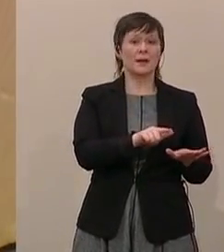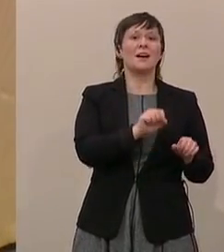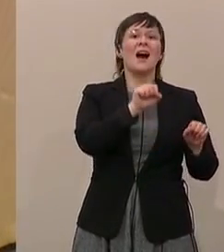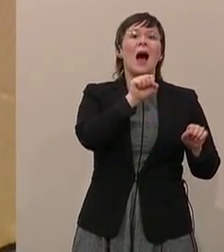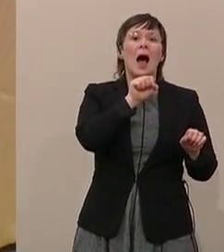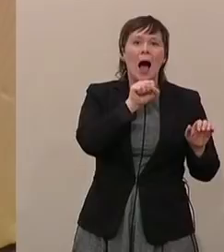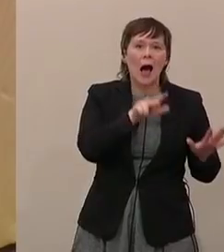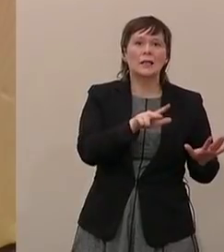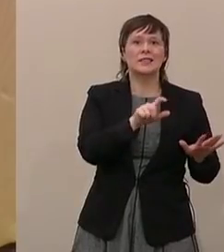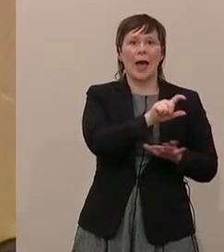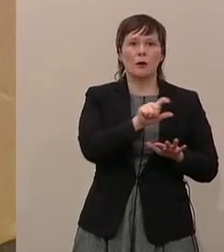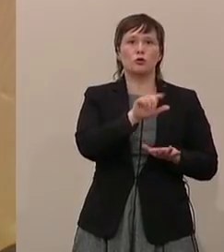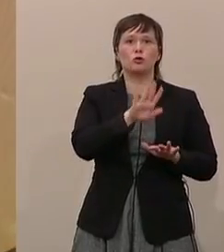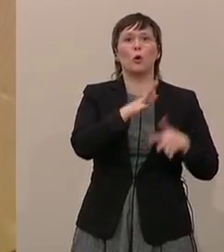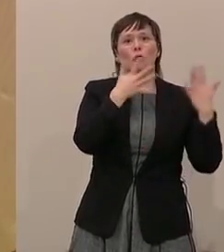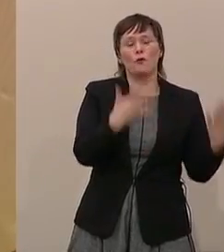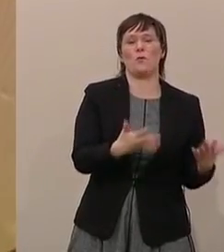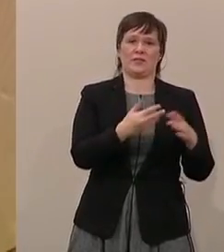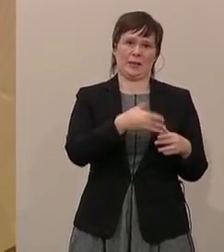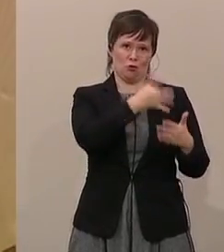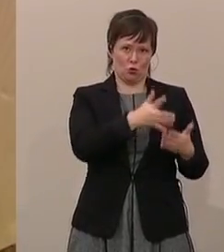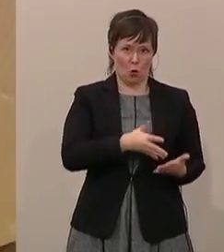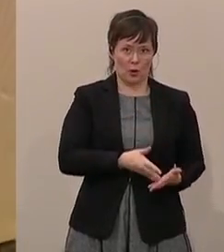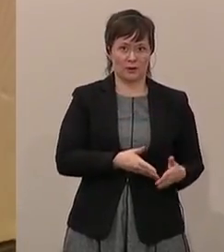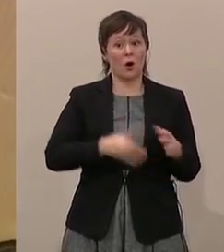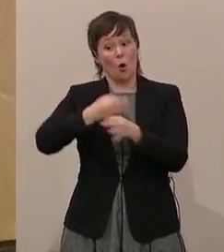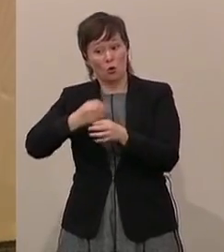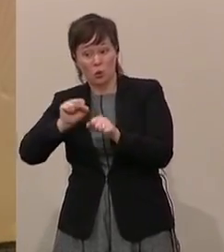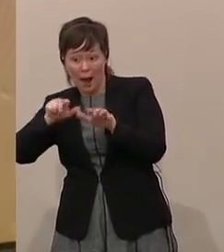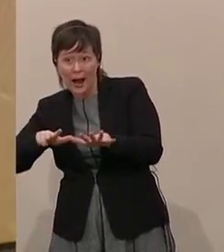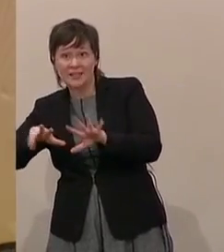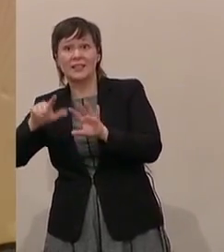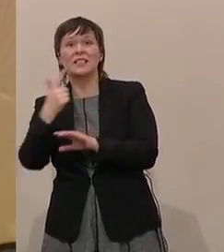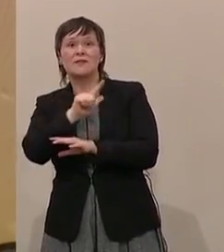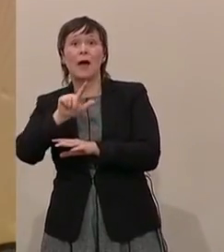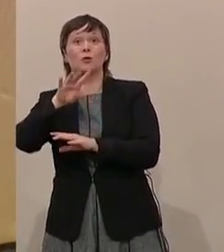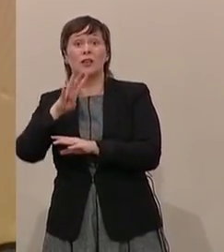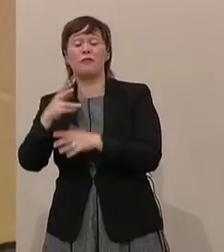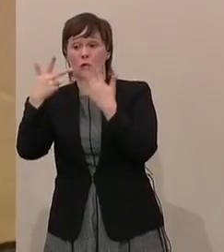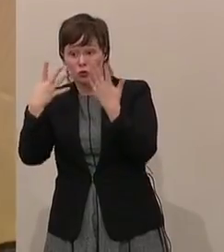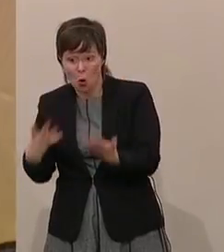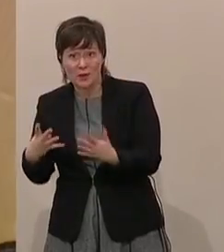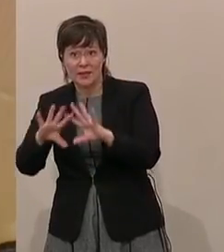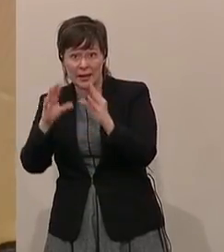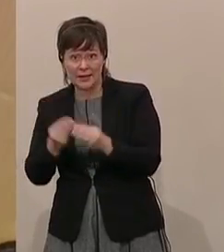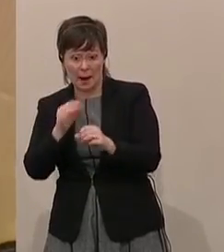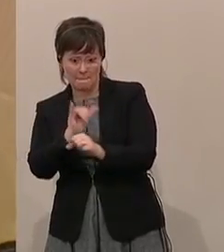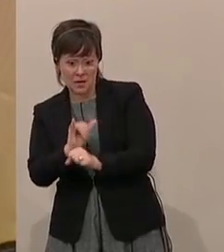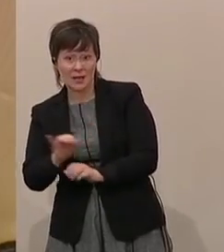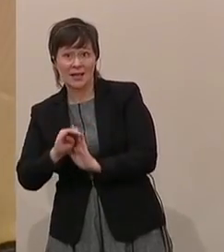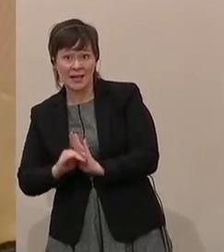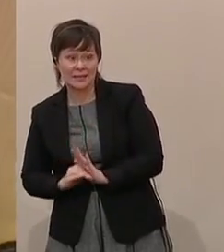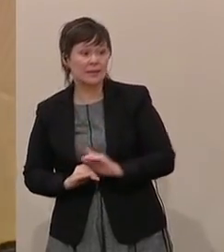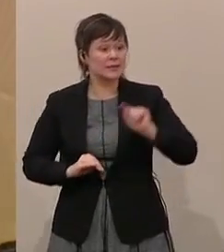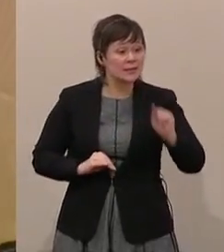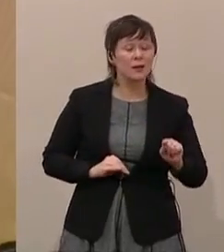1859 Kontrollen. Oktober 18, 294 Übertretungen insgesamt. Oktober 17,